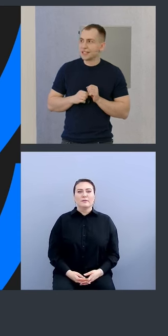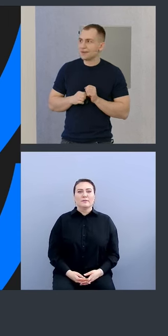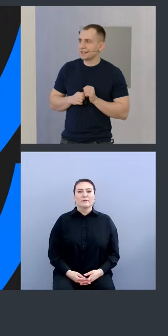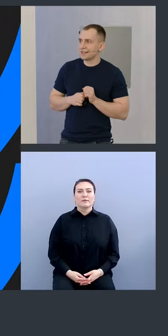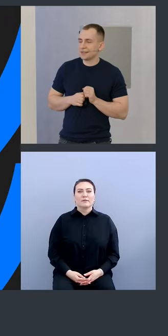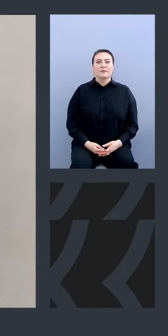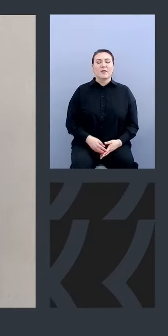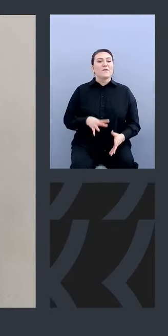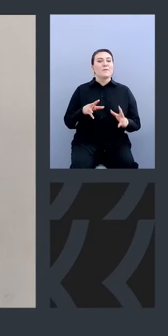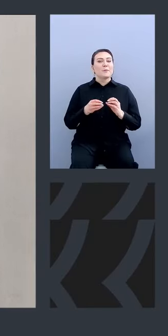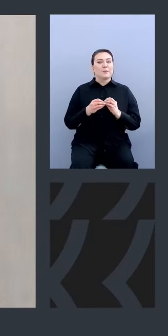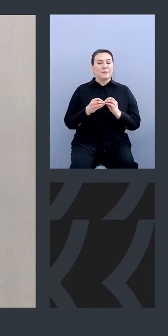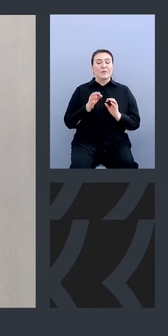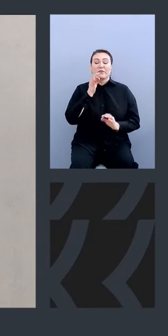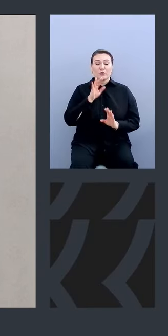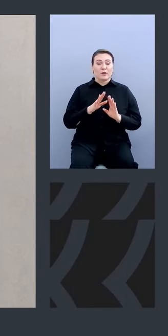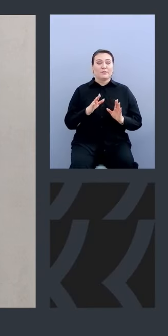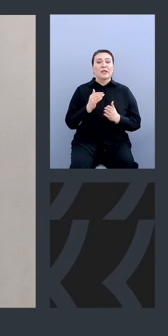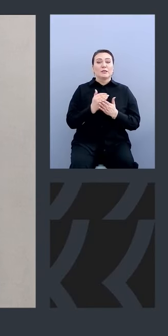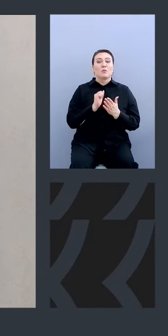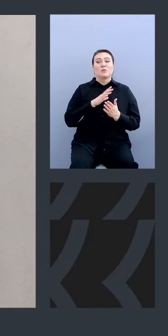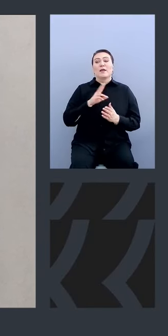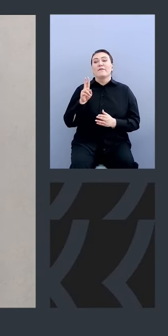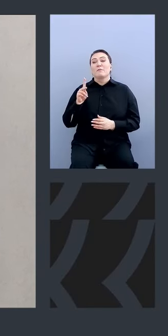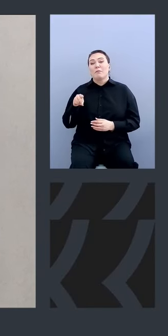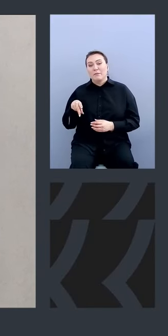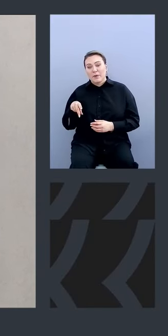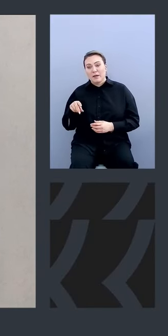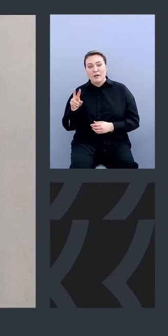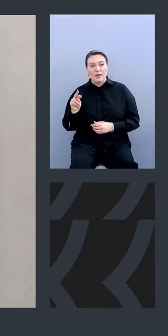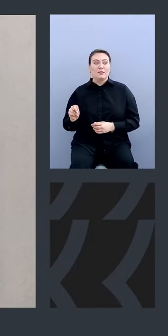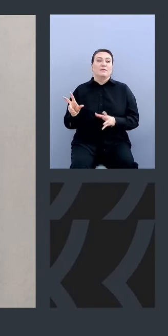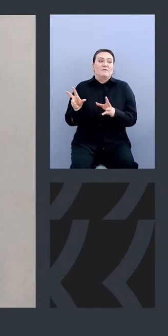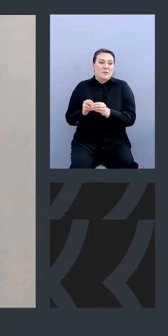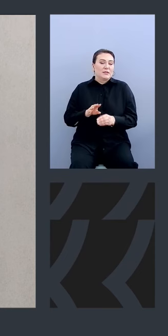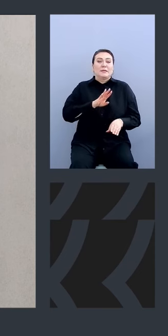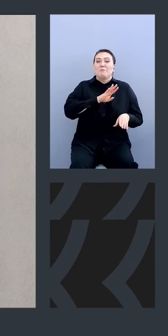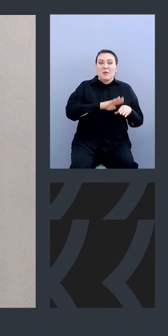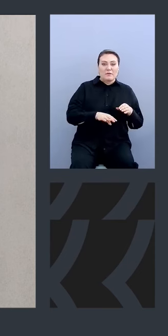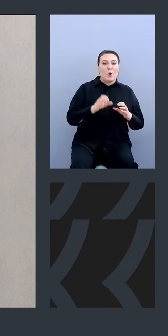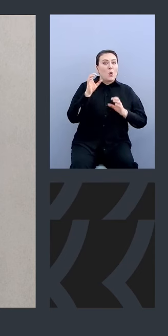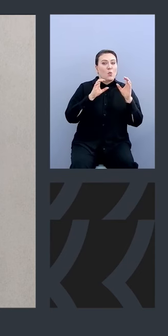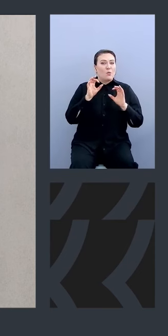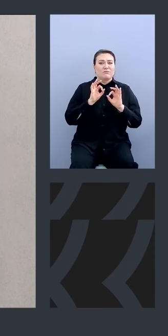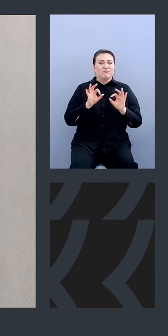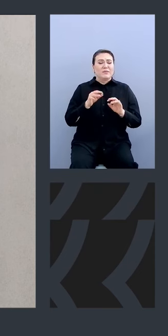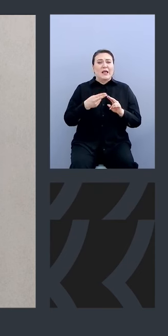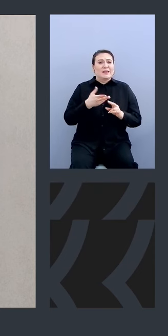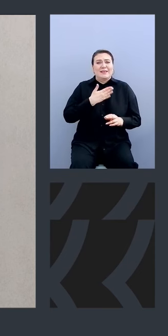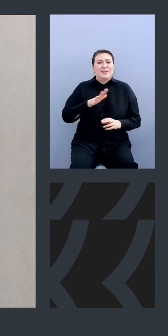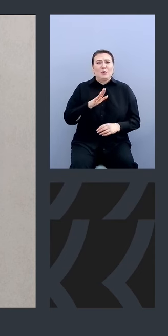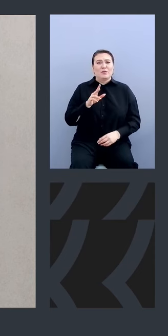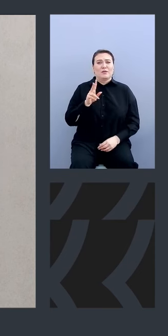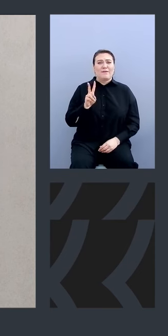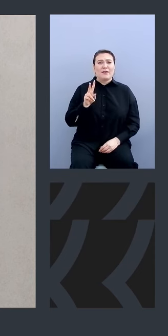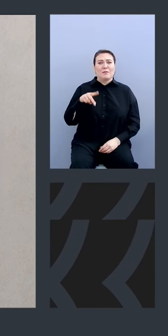В принципе, система, я отвечу так, система может работать и с VPN, и без VPN. То есть Google позиционирует так, что они не используют VPN, то есть